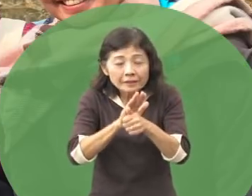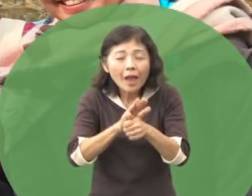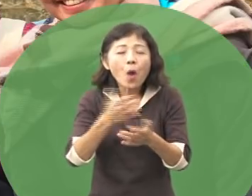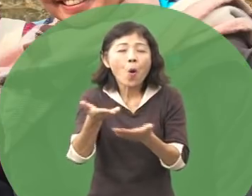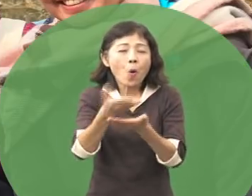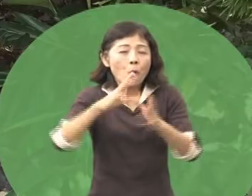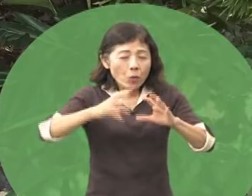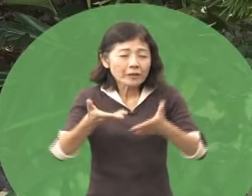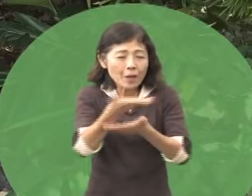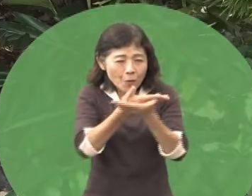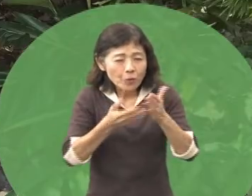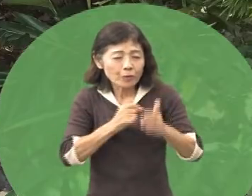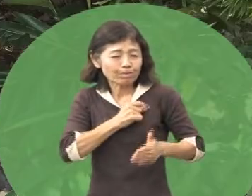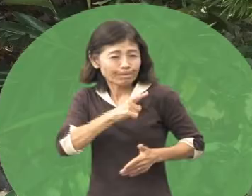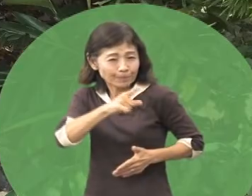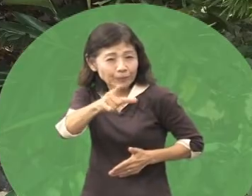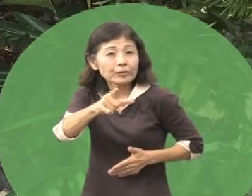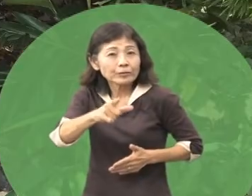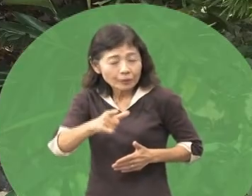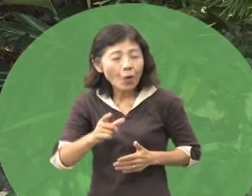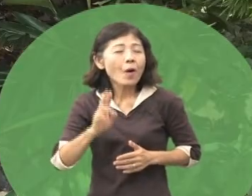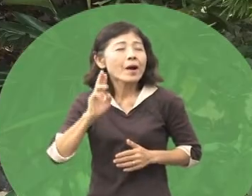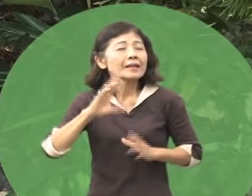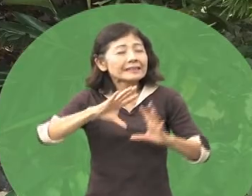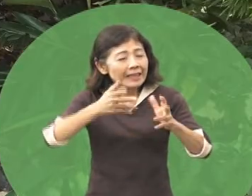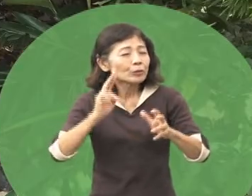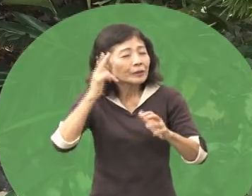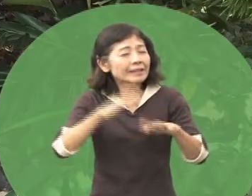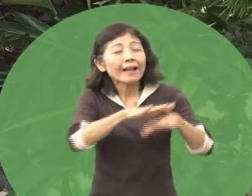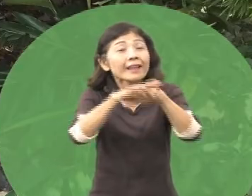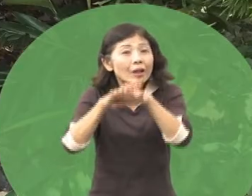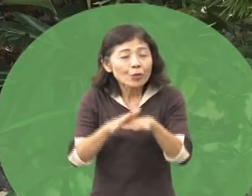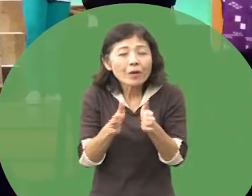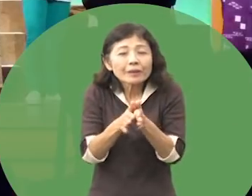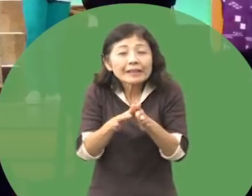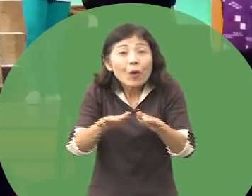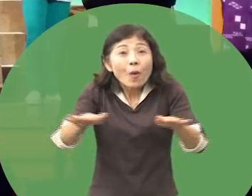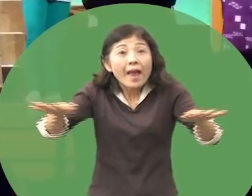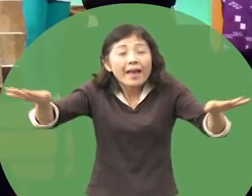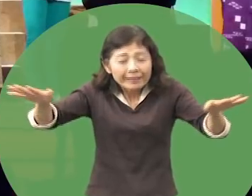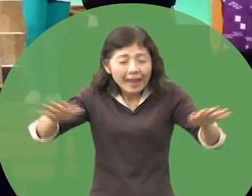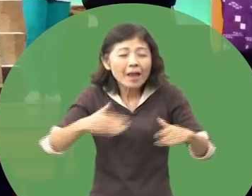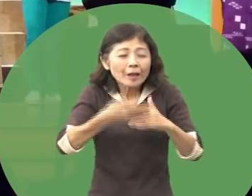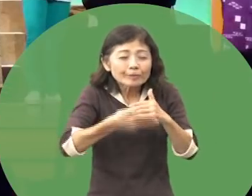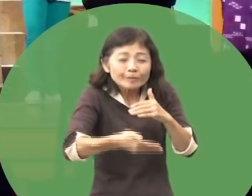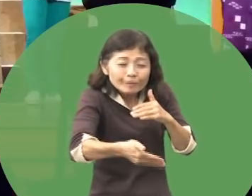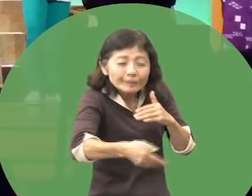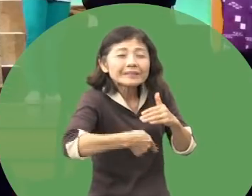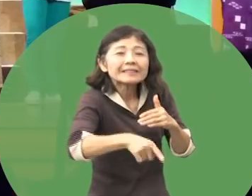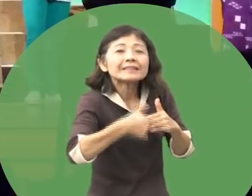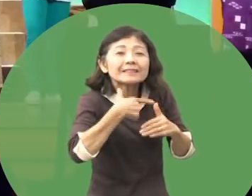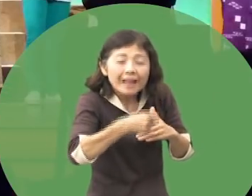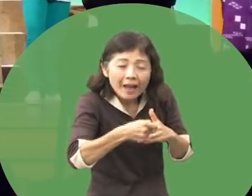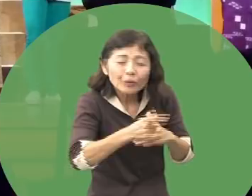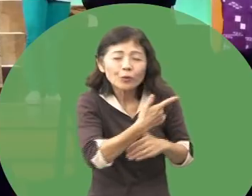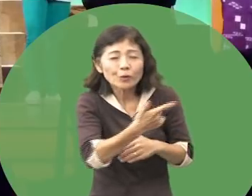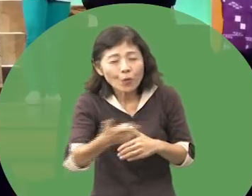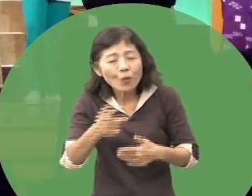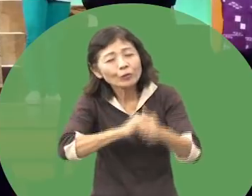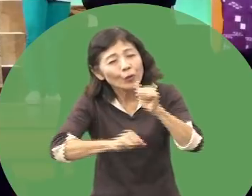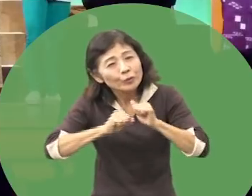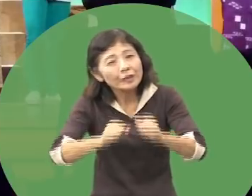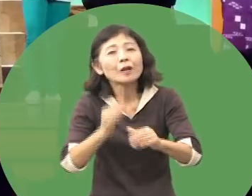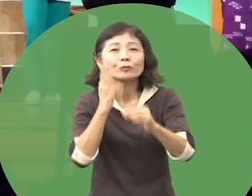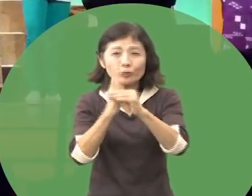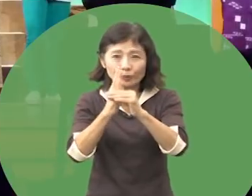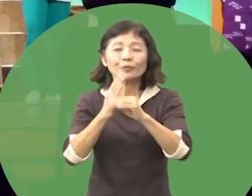に行い、世界のウチナーネットワークをさらに広げ、次世代につなげていこうと様々な取り組みを